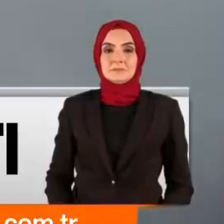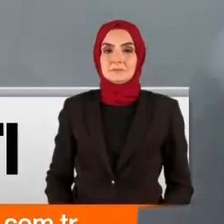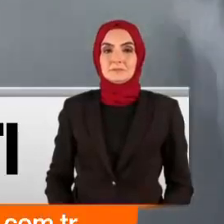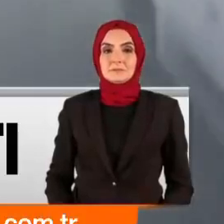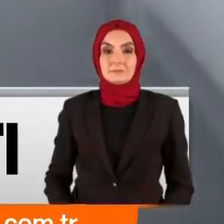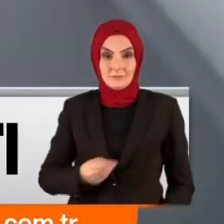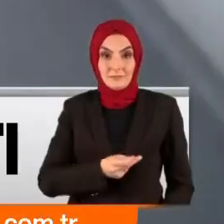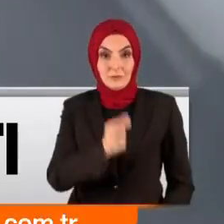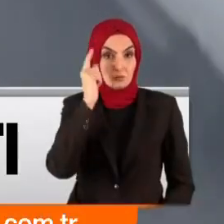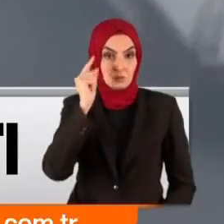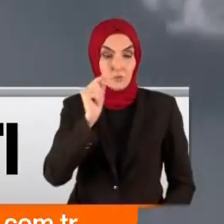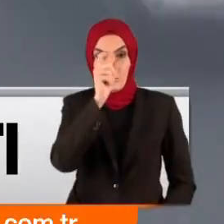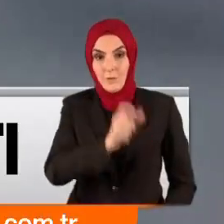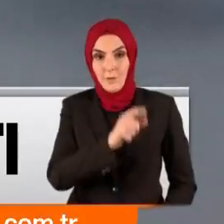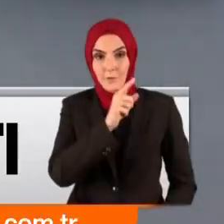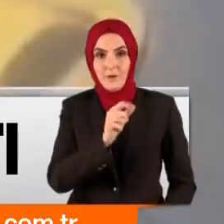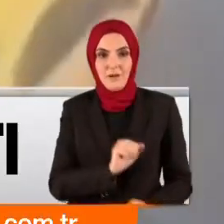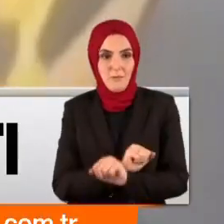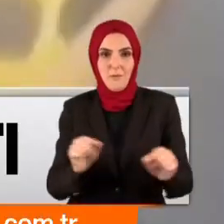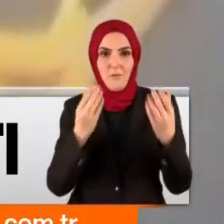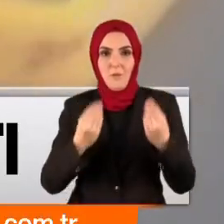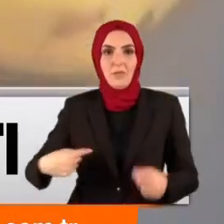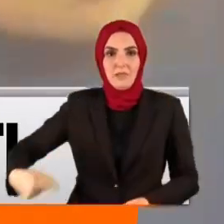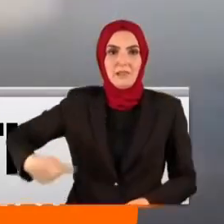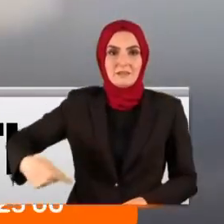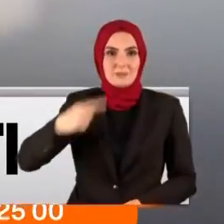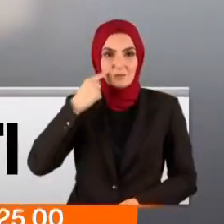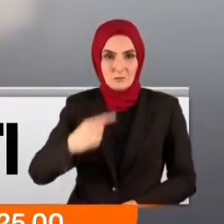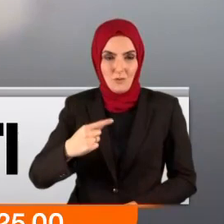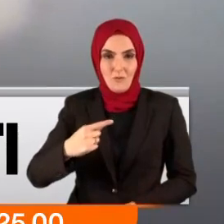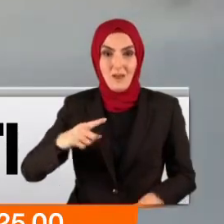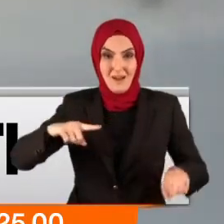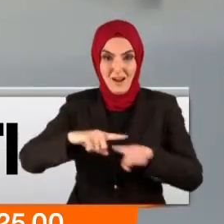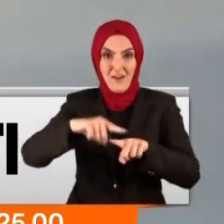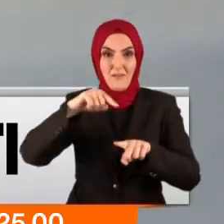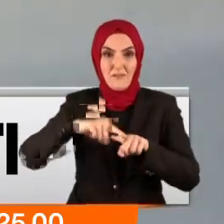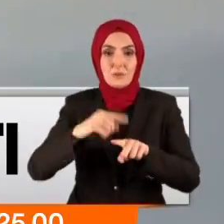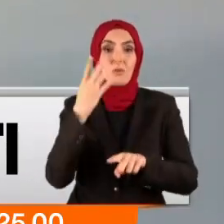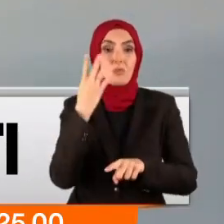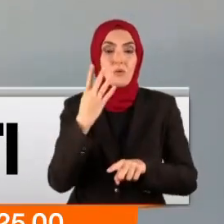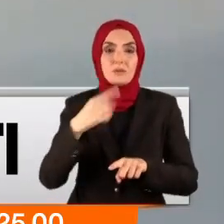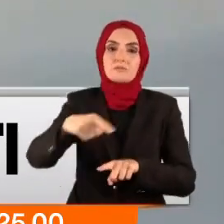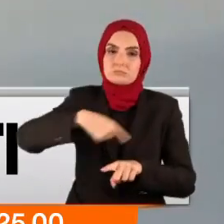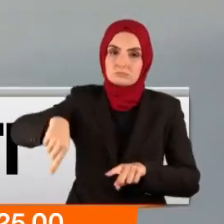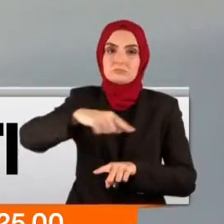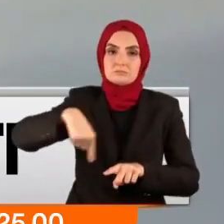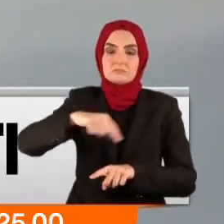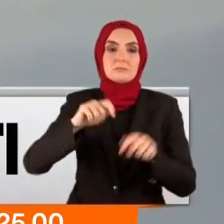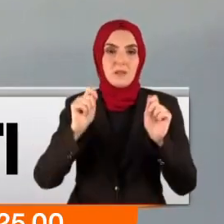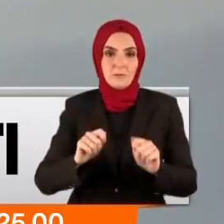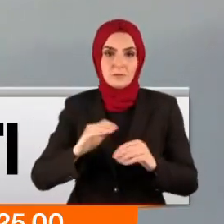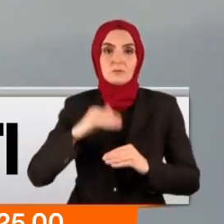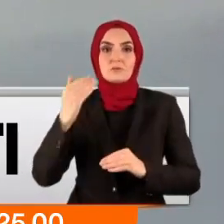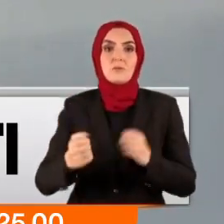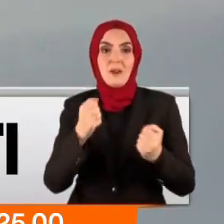Kaçan zanlı patlak lastiklerle kavşak etrafında 4 tur attı. Lastikler inince araçtan çıkıp yaya olarak kaçmaya